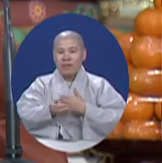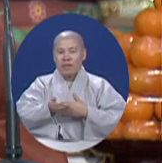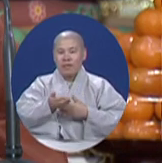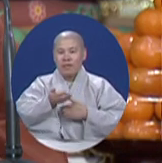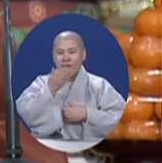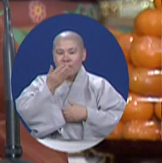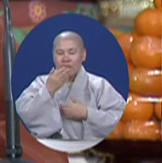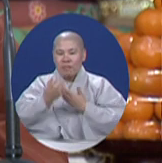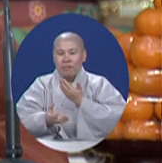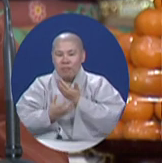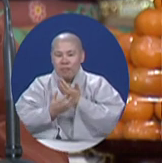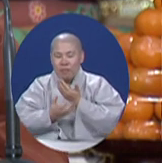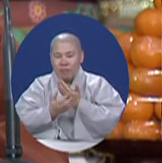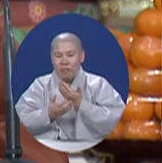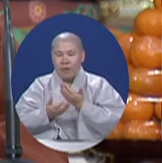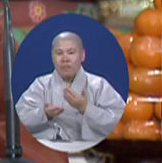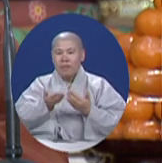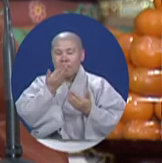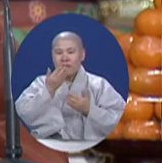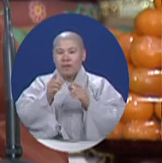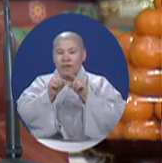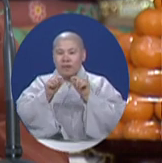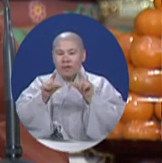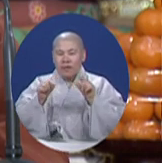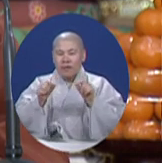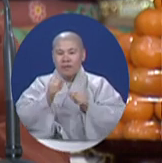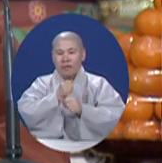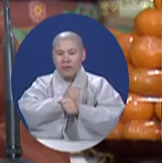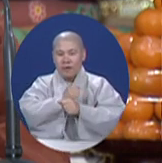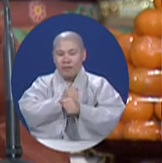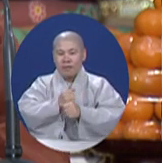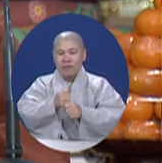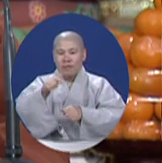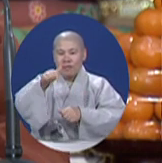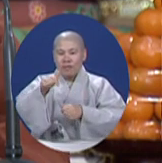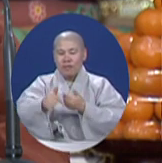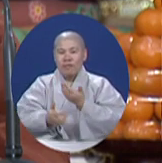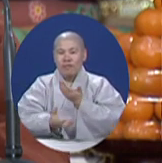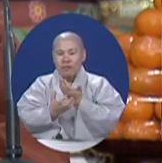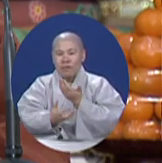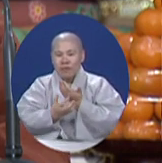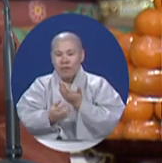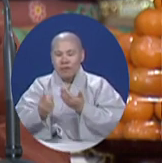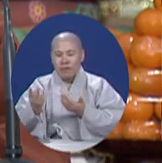밥하고 나물 무치고 국 끓이고